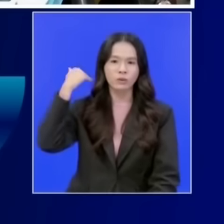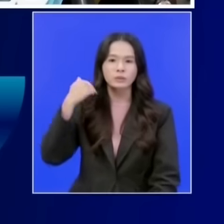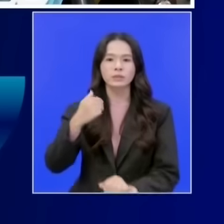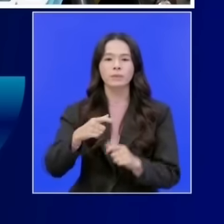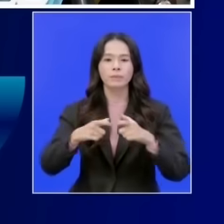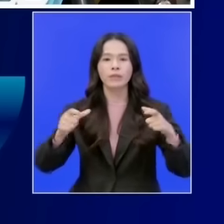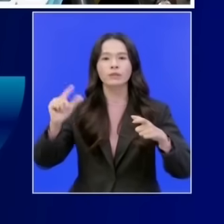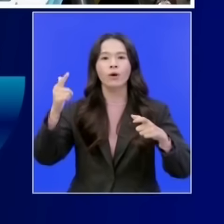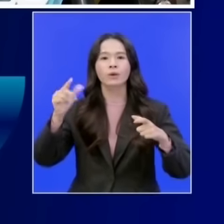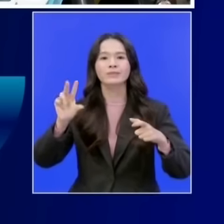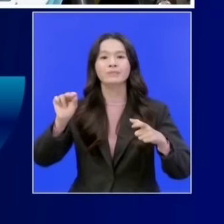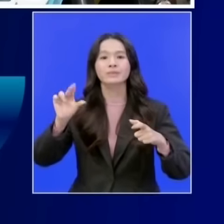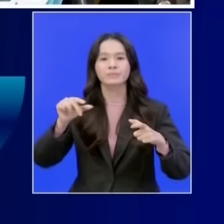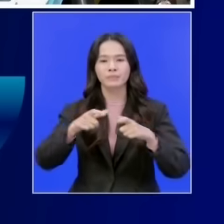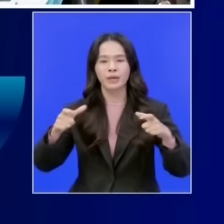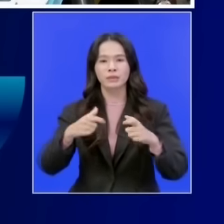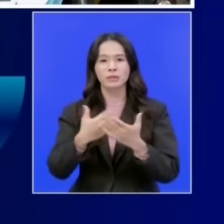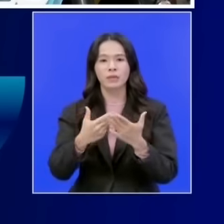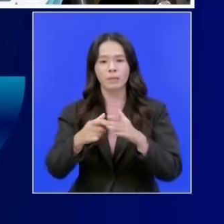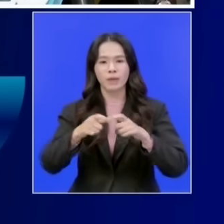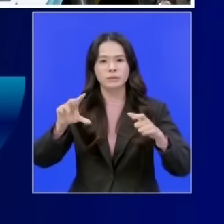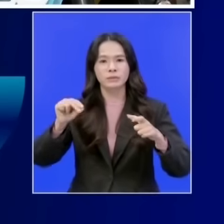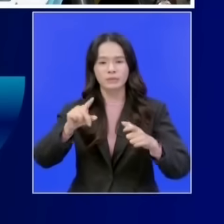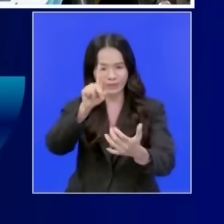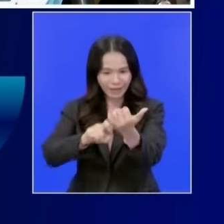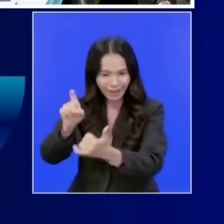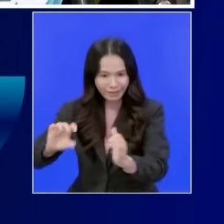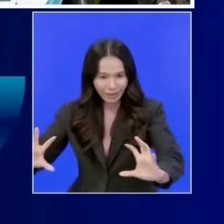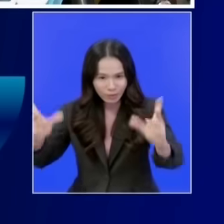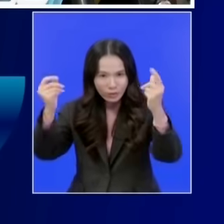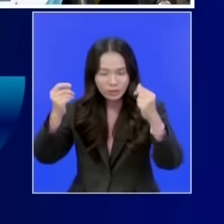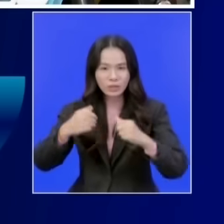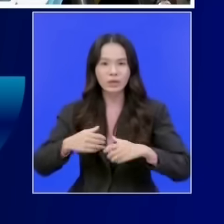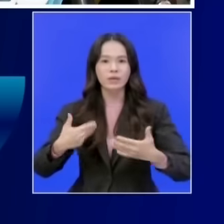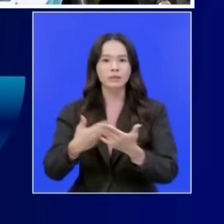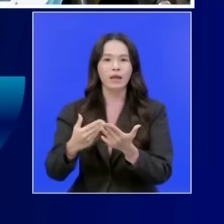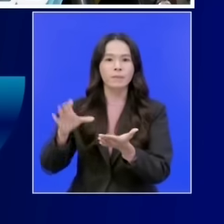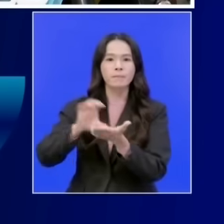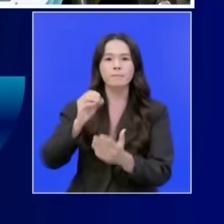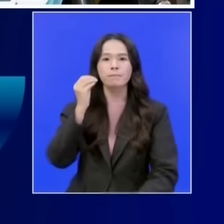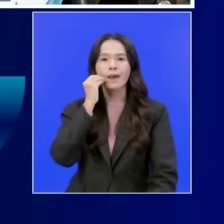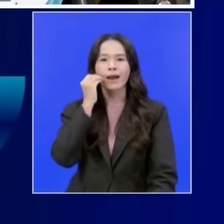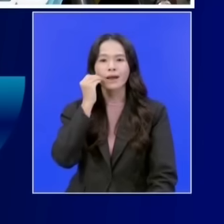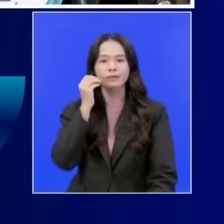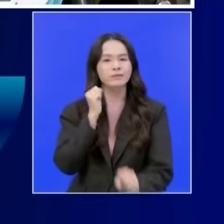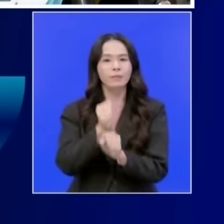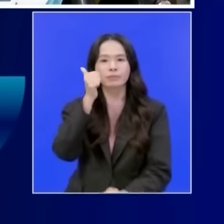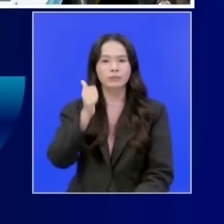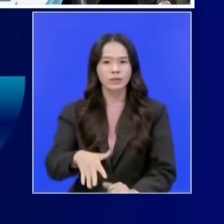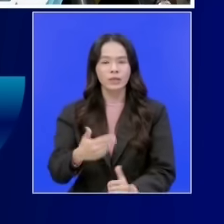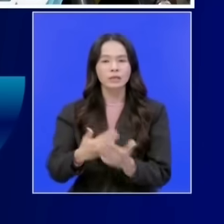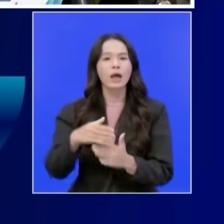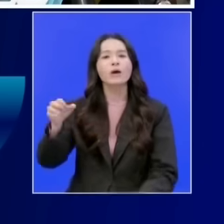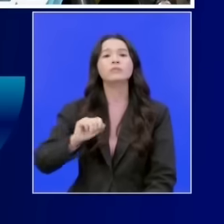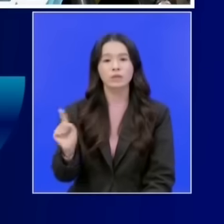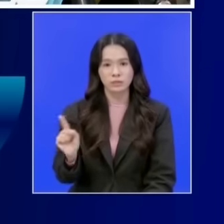ทุกโรคเนี่ยเขาต้านว่า30บาทตายทุกโรคกองทุนหมู่บ้านทำไม่ได้หรอกจะเอาเงินมาจ